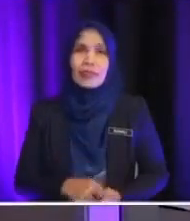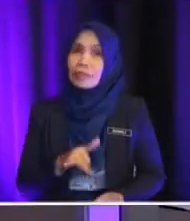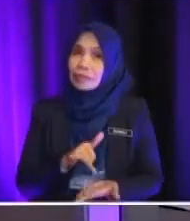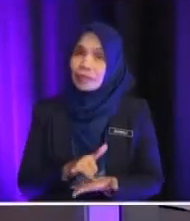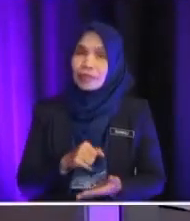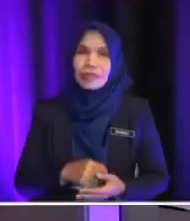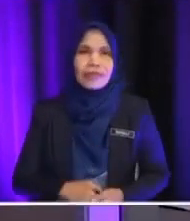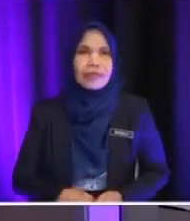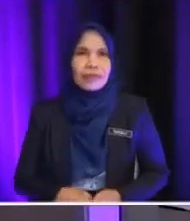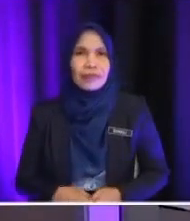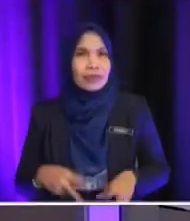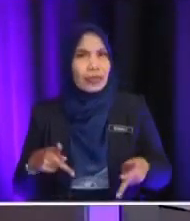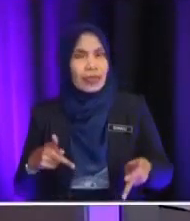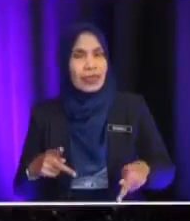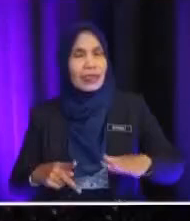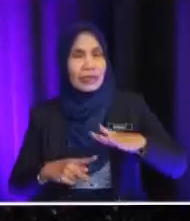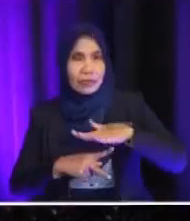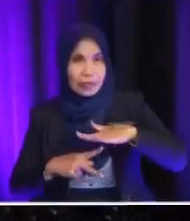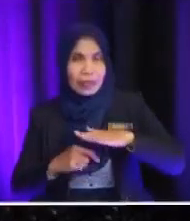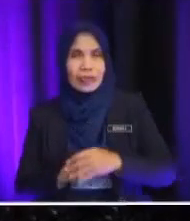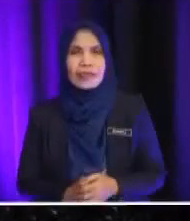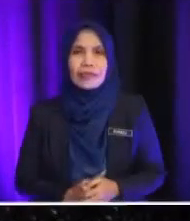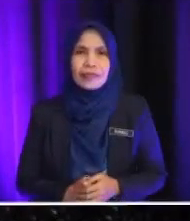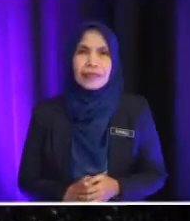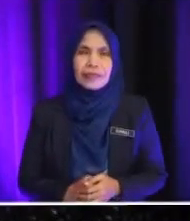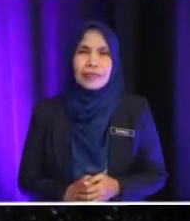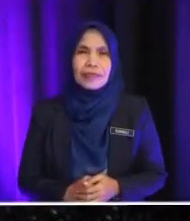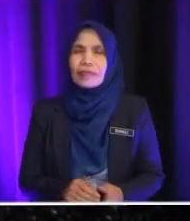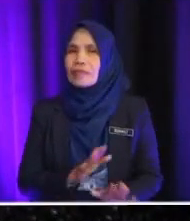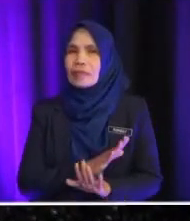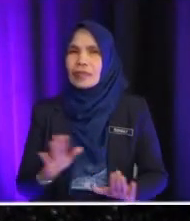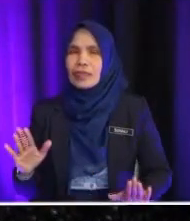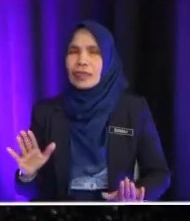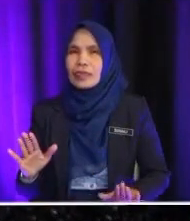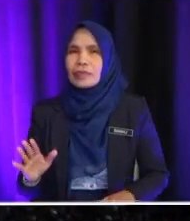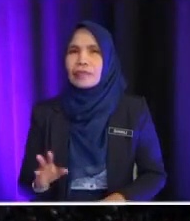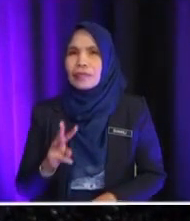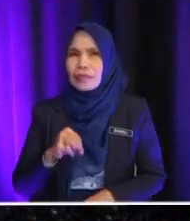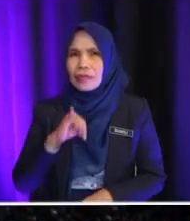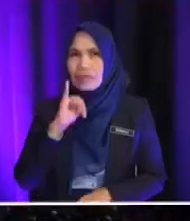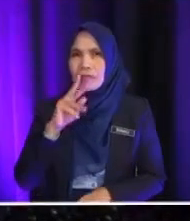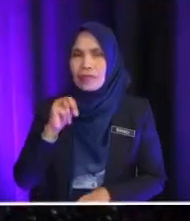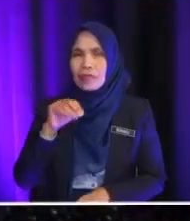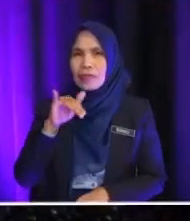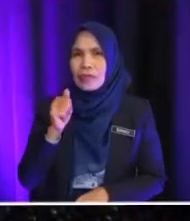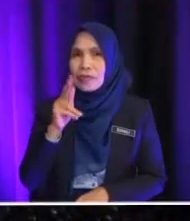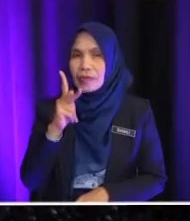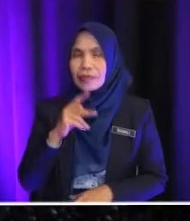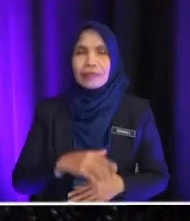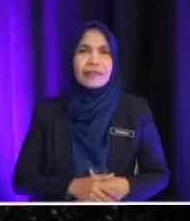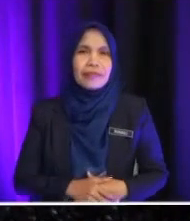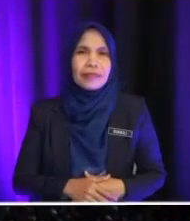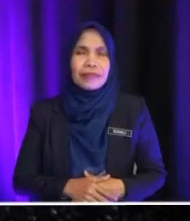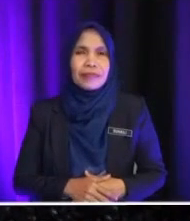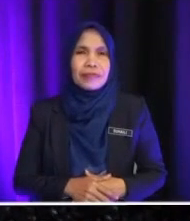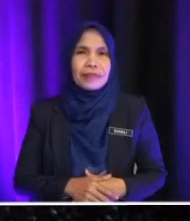ni. Okey, kaedah memasak haba kering tanpa minyak itu definisinya. Okey, definisinya. Okey,